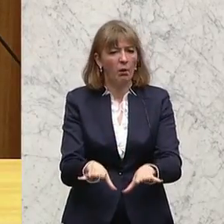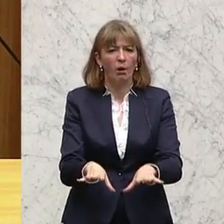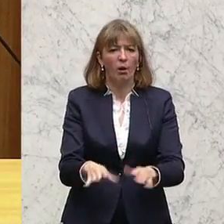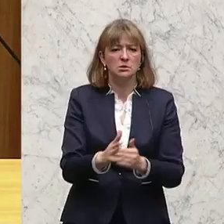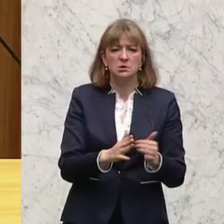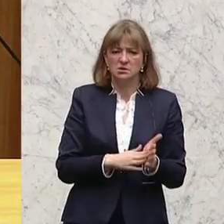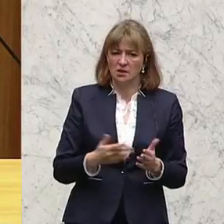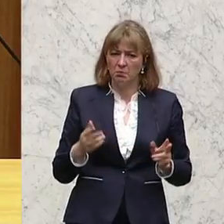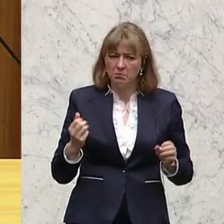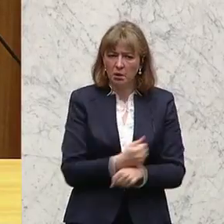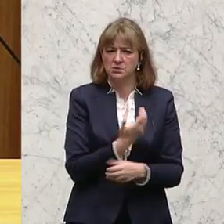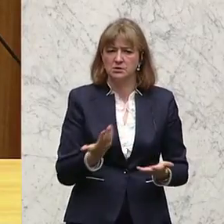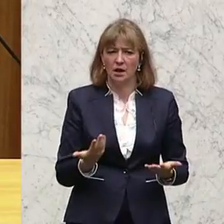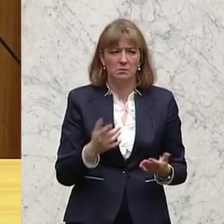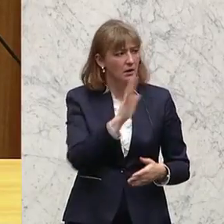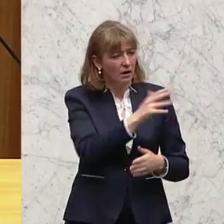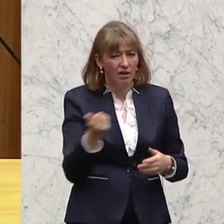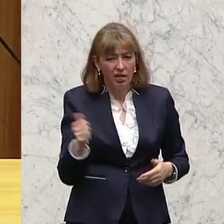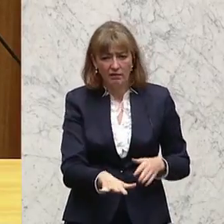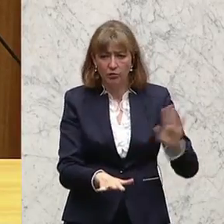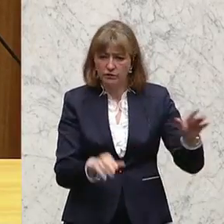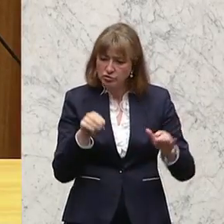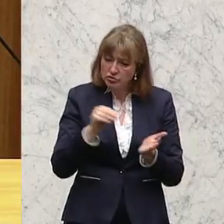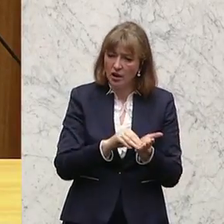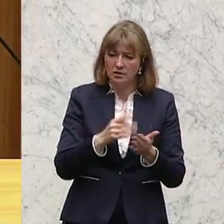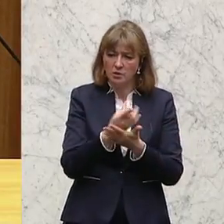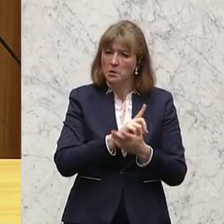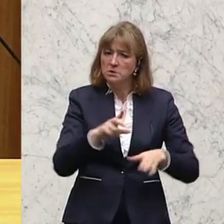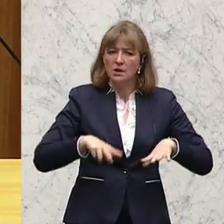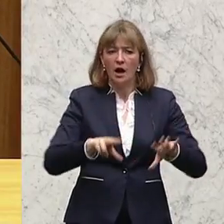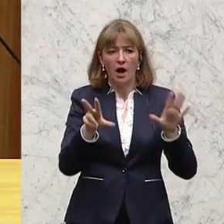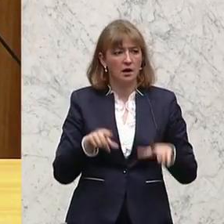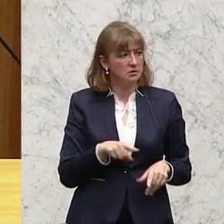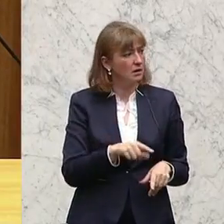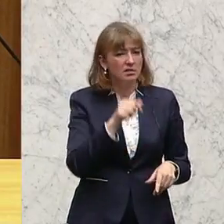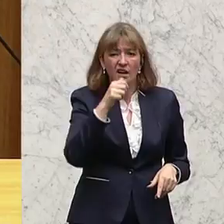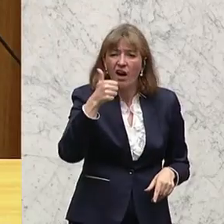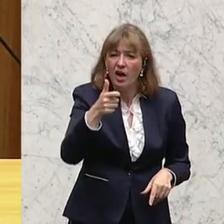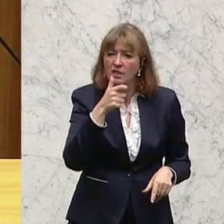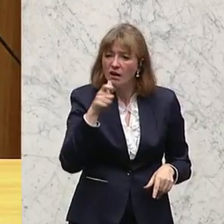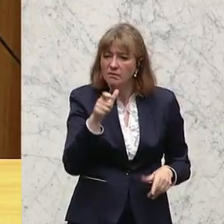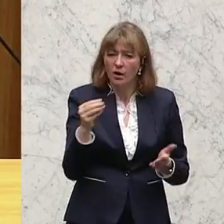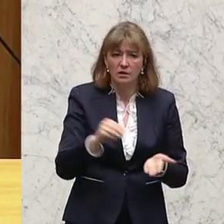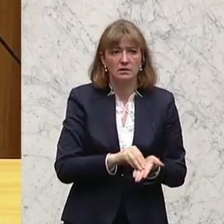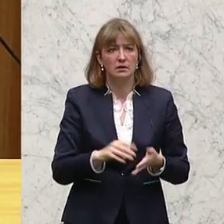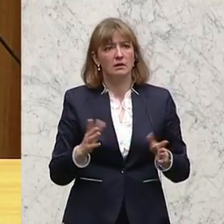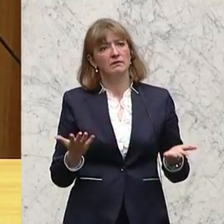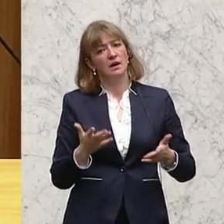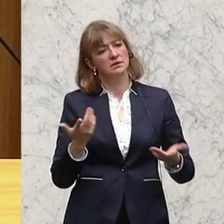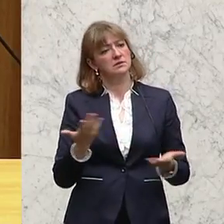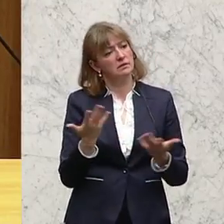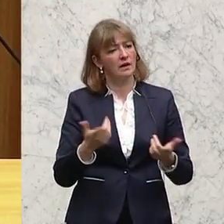fest. Es ist zum Beispiel in Ihrem Entwurf für die Ausbildung bis 18 mit keinem einzigen Wort erwähnt, dass man auch nur